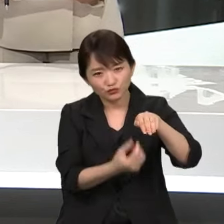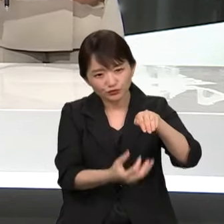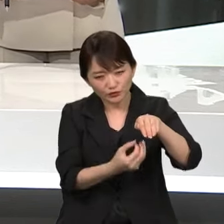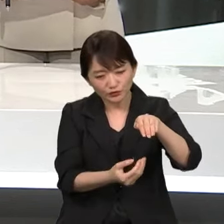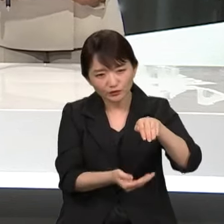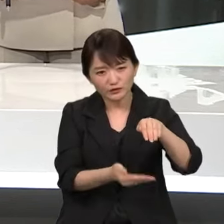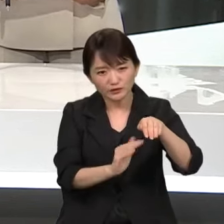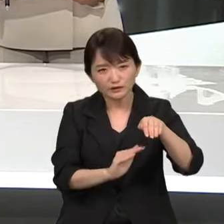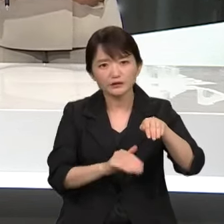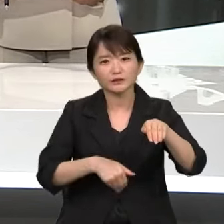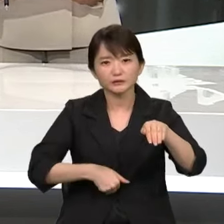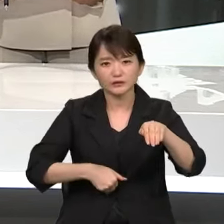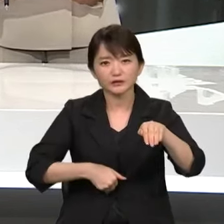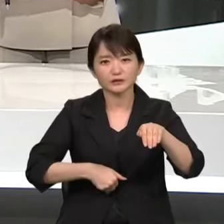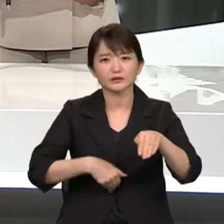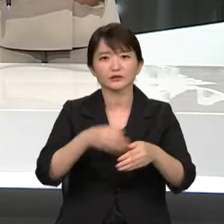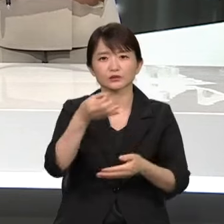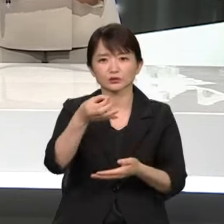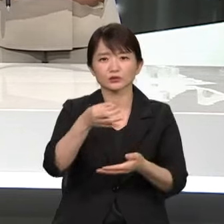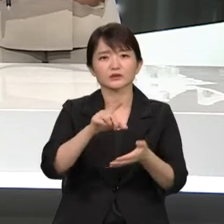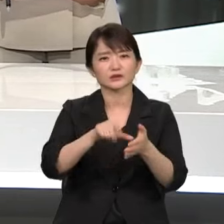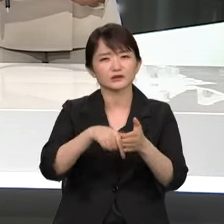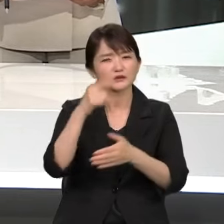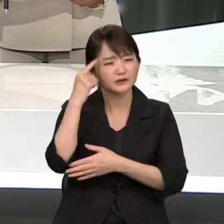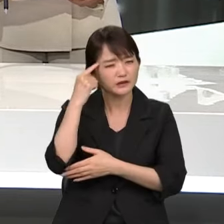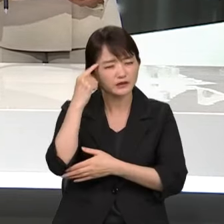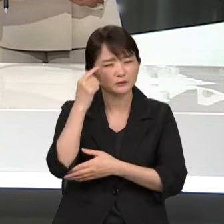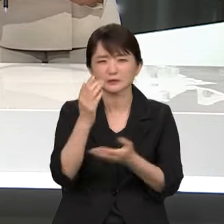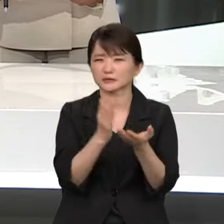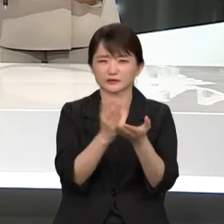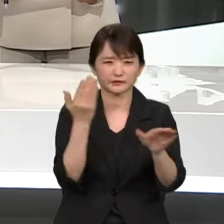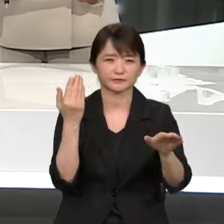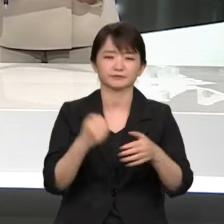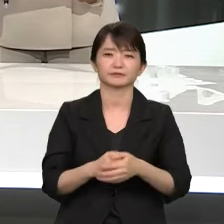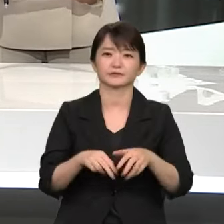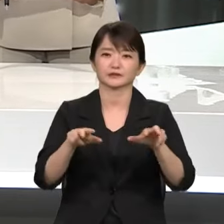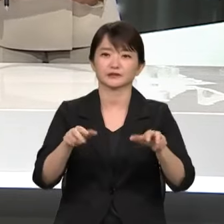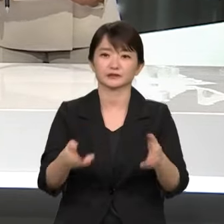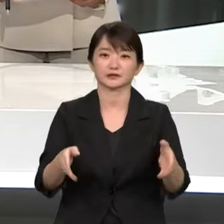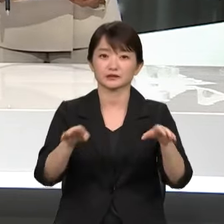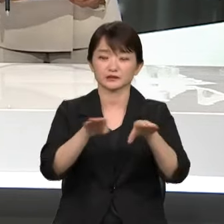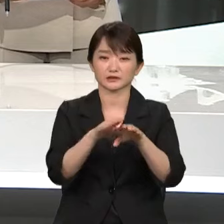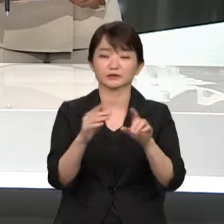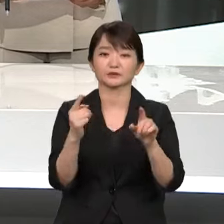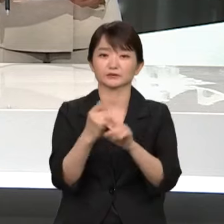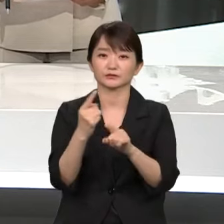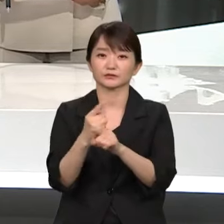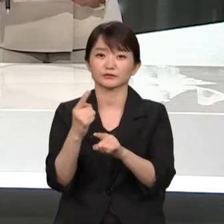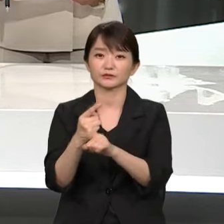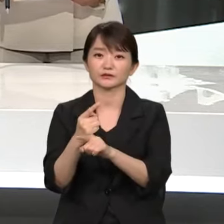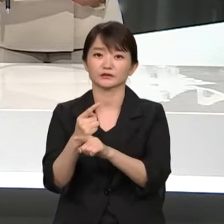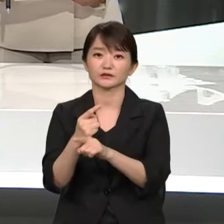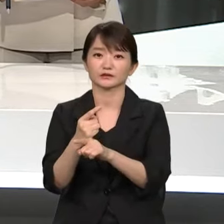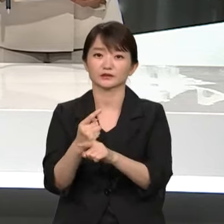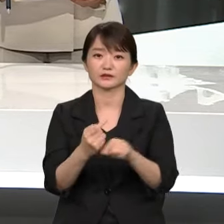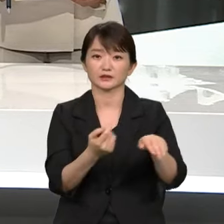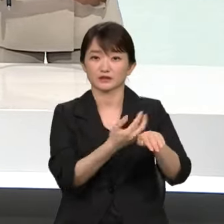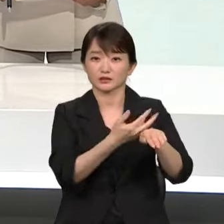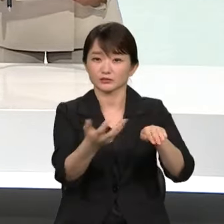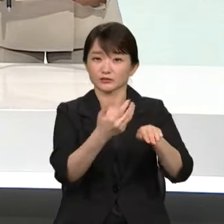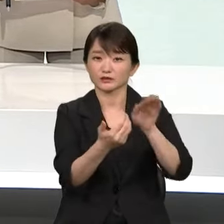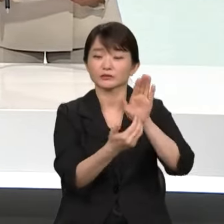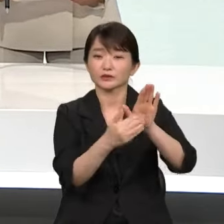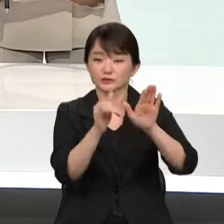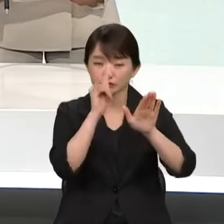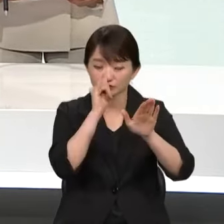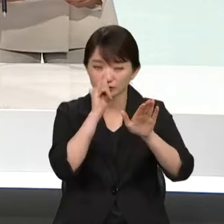하지만 비용과 시간을 생각하면 현실성이 떨어집니다 지금 시설을 조금씩 개선해도 큰 불은 막을 수 있다는게